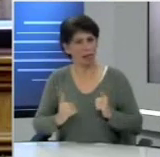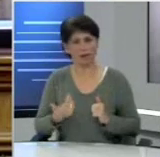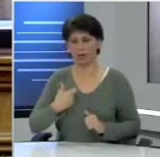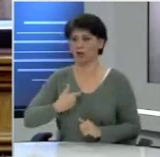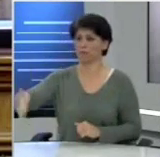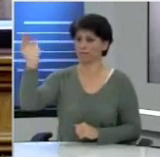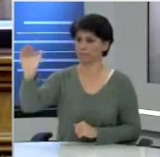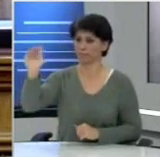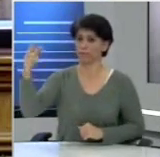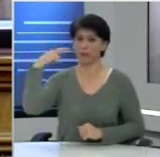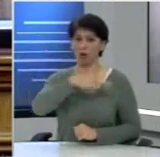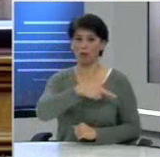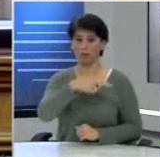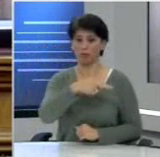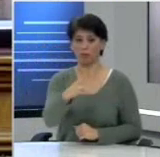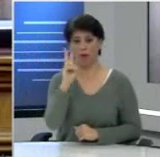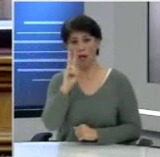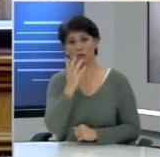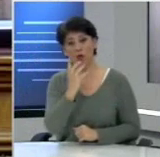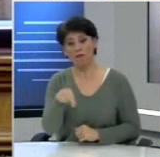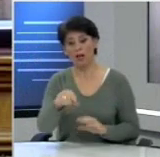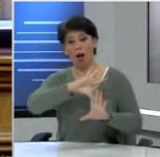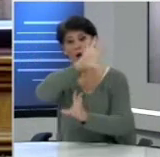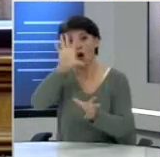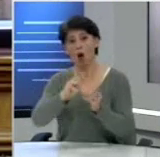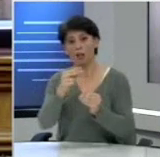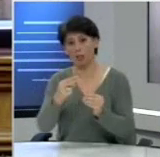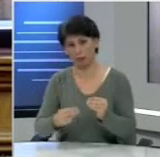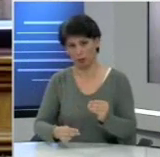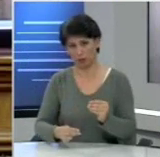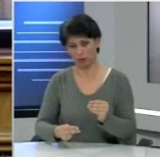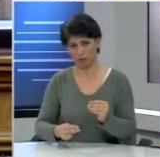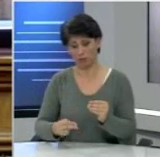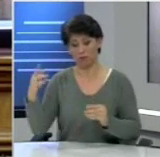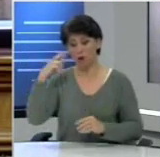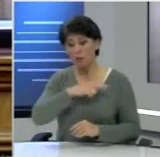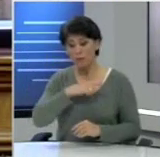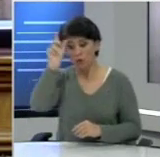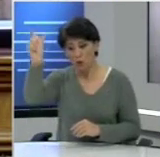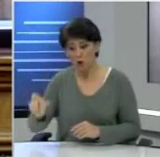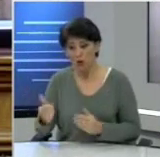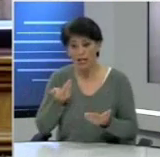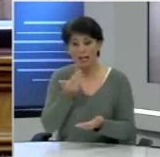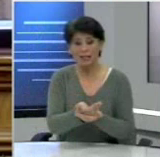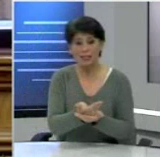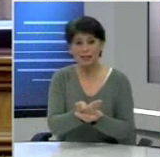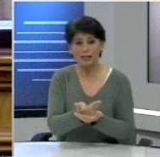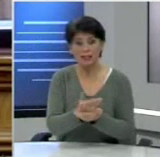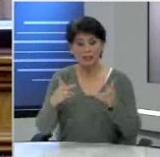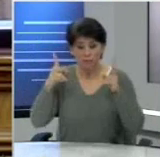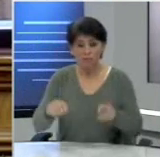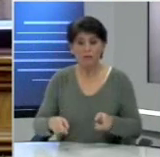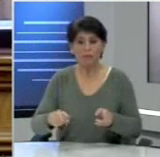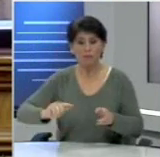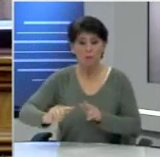περιστάσεων. Να ζητήσει να σταματήσουν οι προκλήσεις και η παραβατική συμπεριφορά δεν